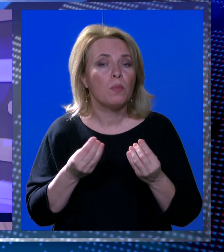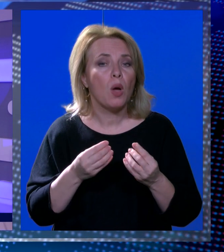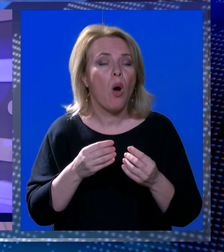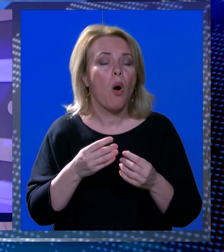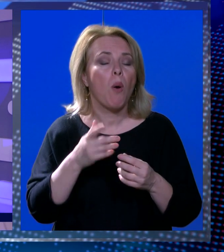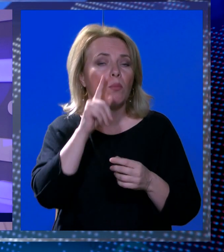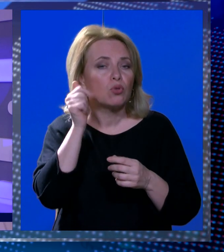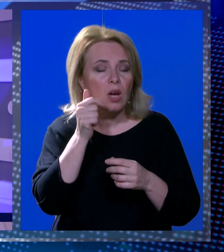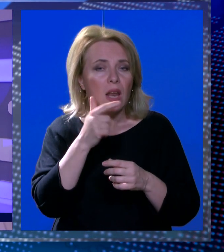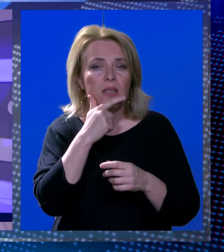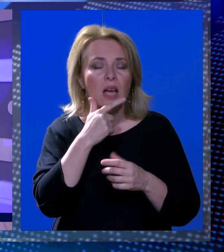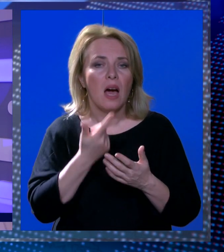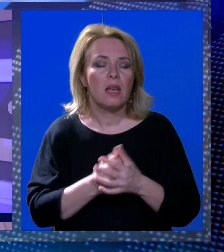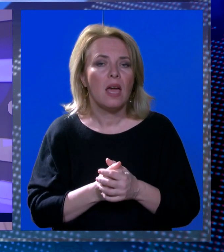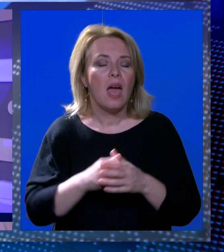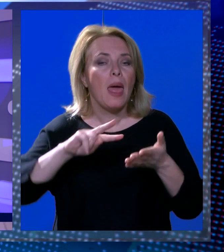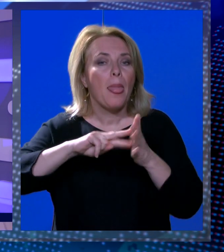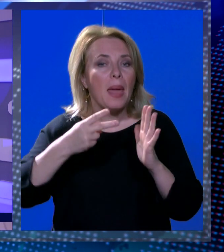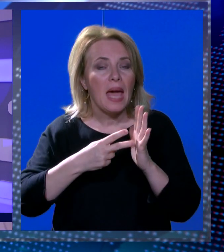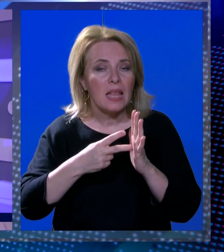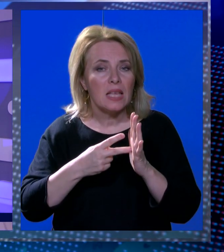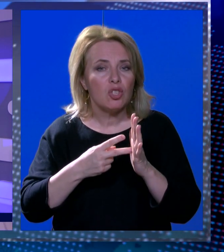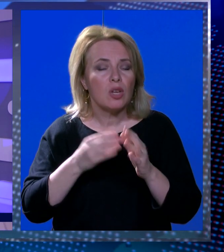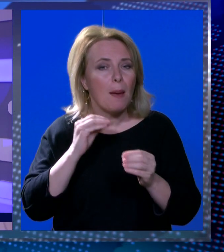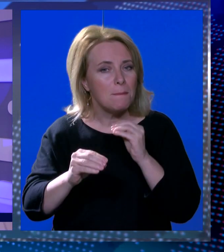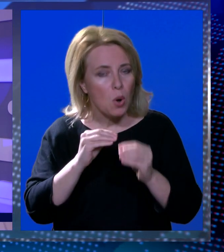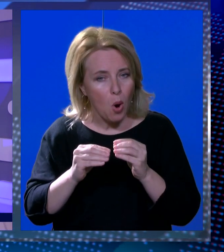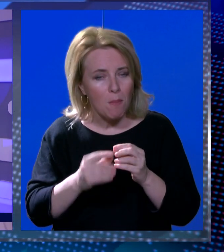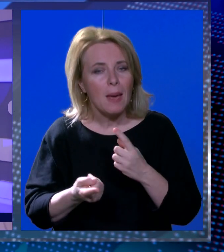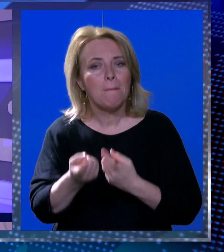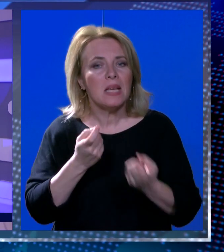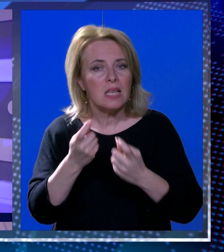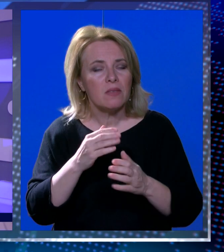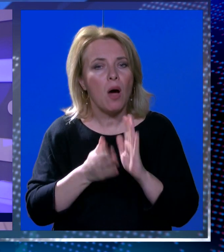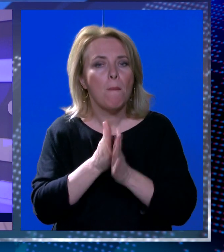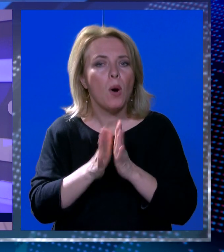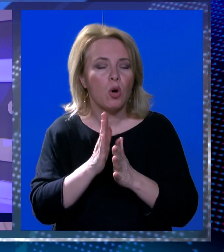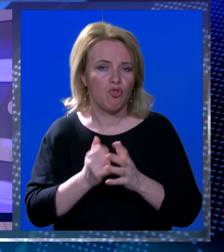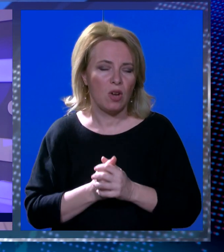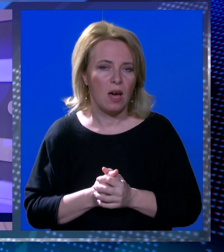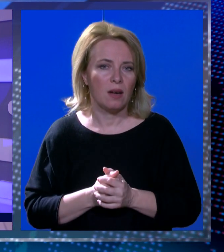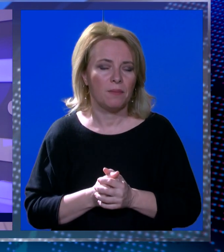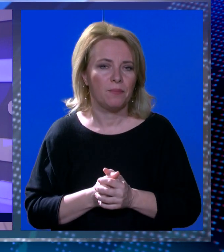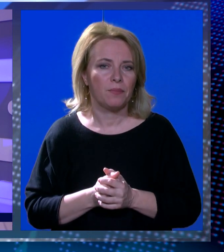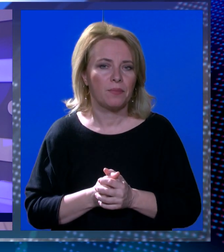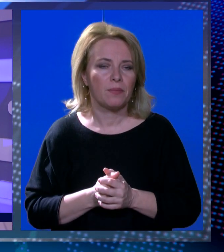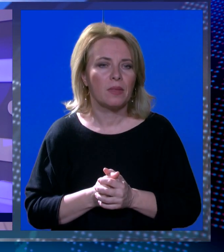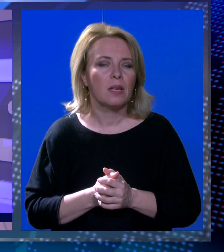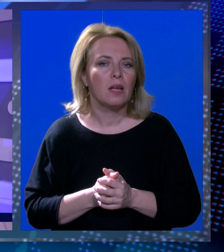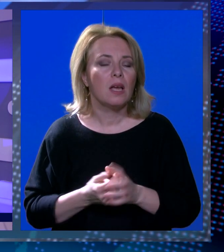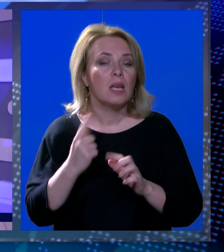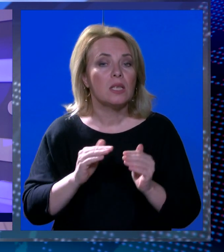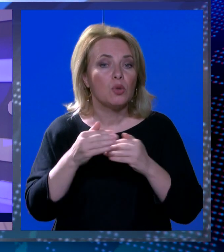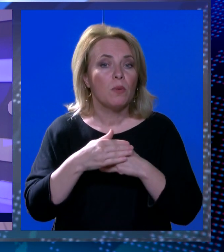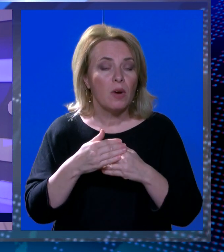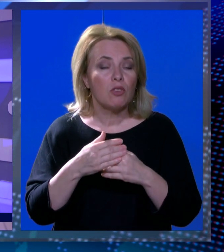je kako je uzrok požara tehničke prirode, odnosno da je požar nastao kao posljedica pregrijavanja spojnog mjesta neonske